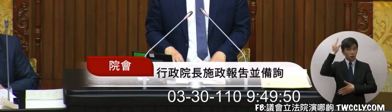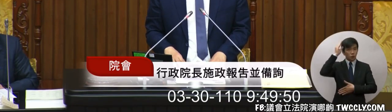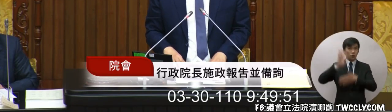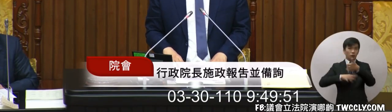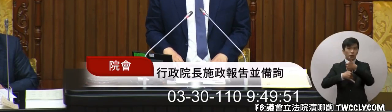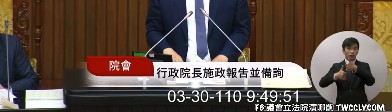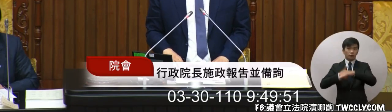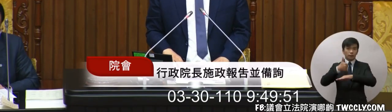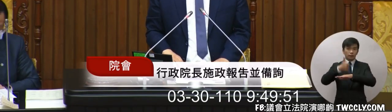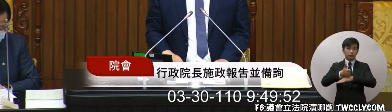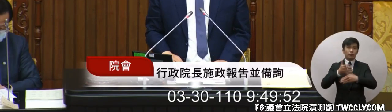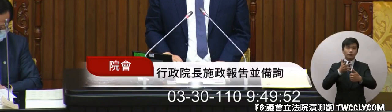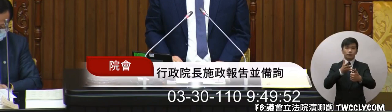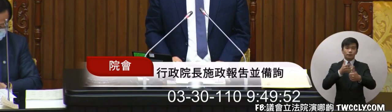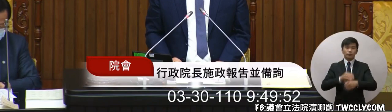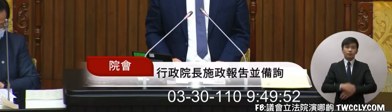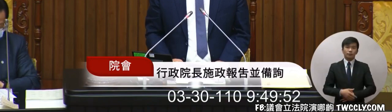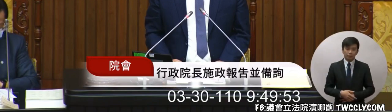也是